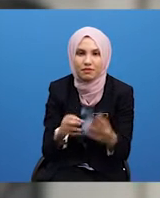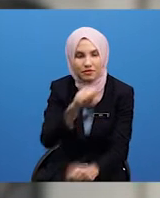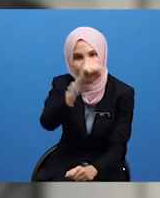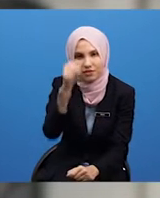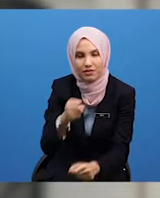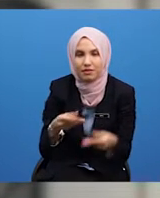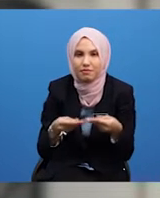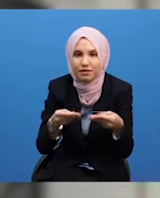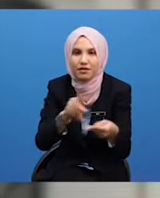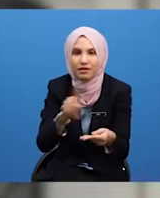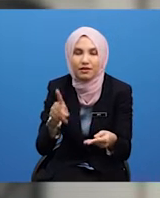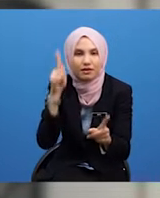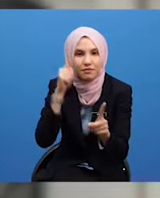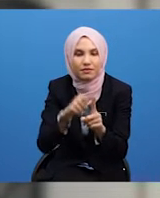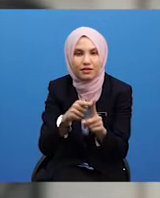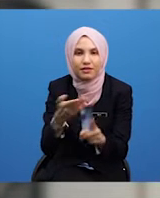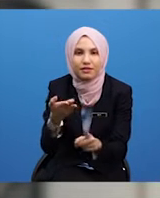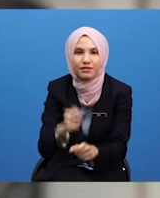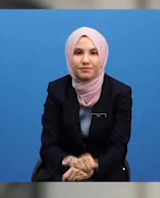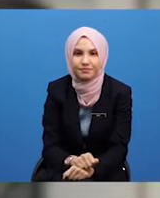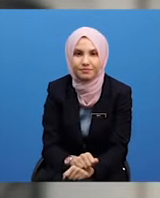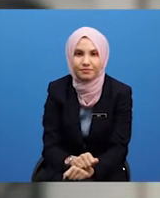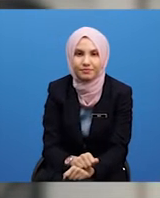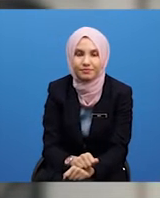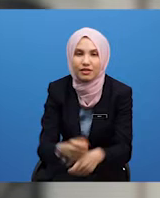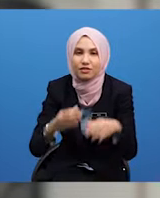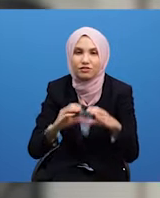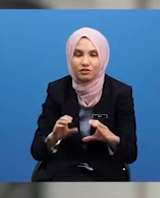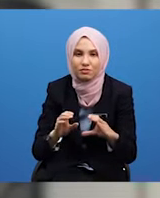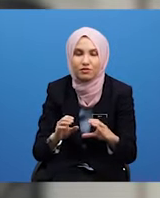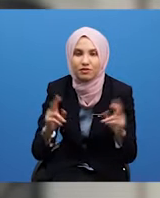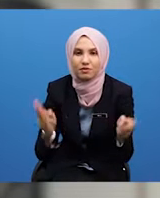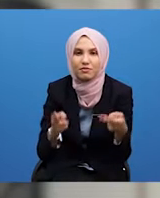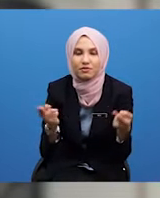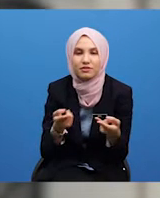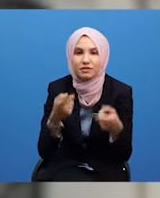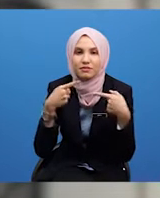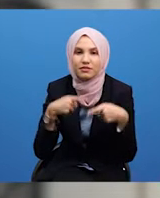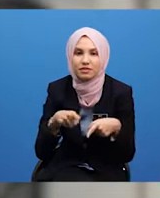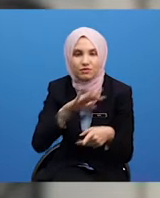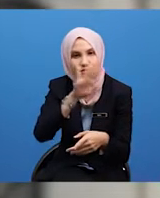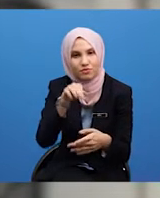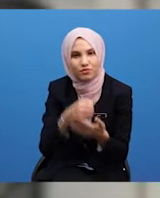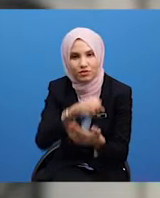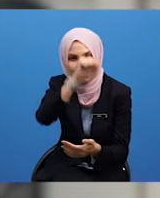berikan kepada anda. Sila untuk cuba untuk berusaha menjawab kesemua soalan ini.